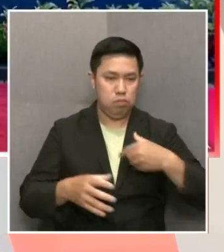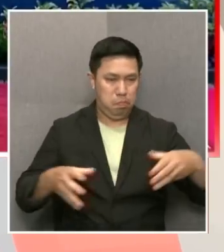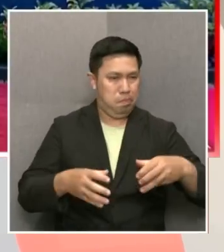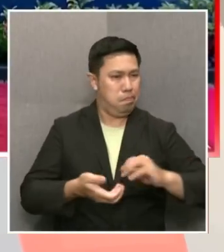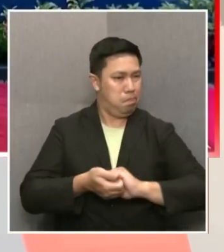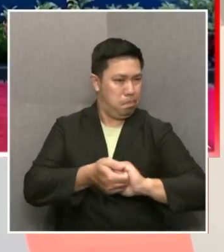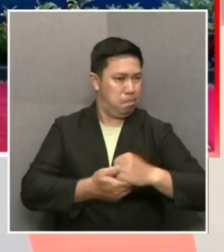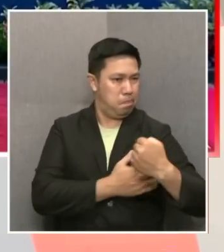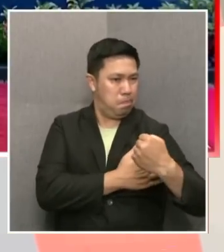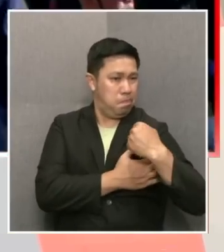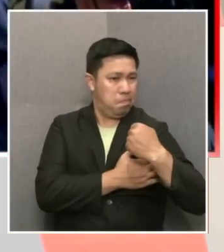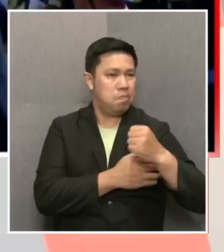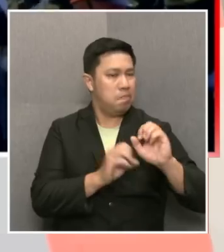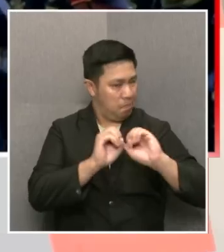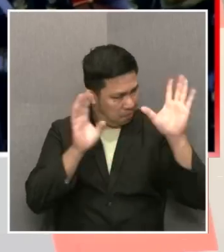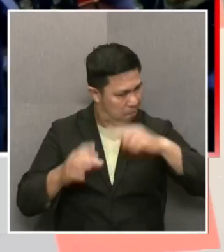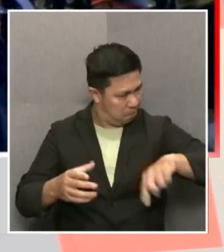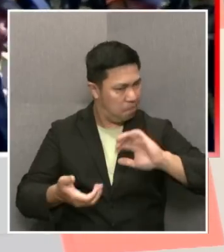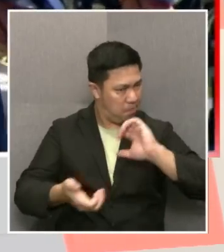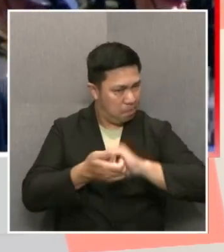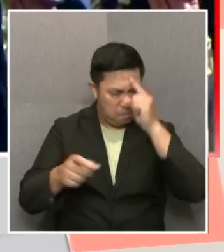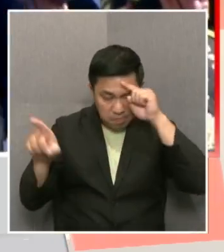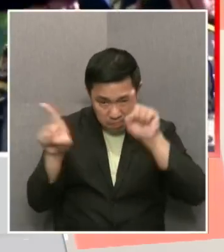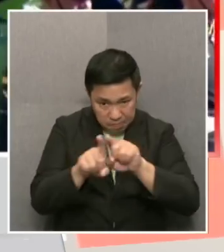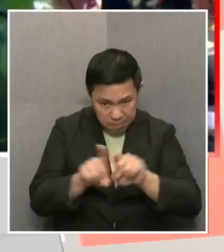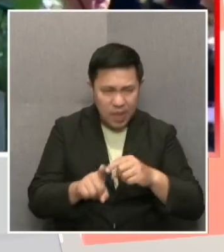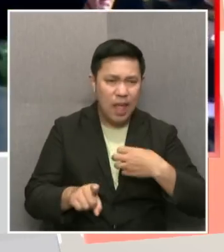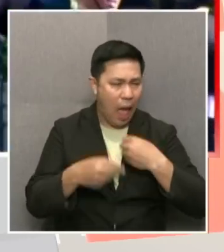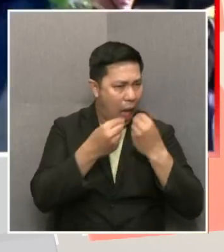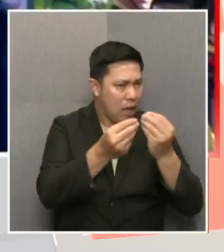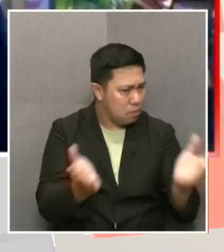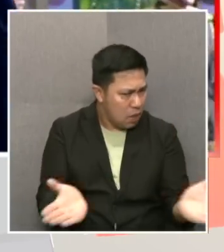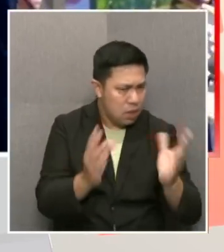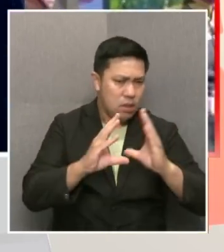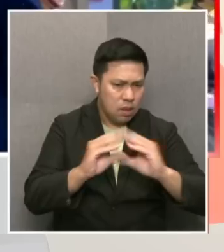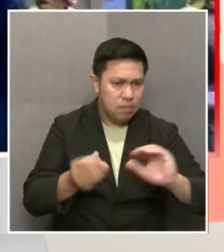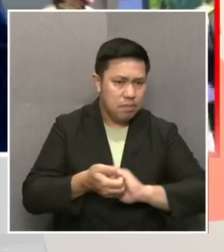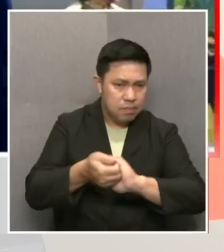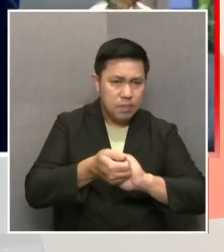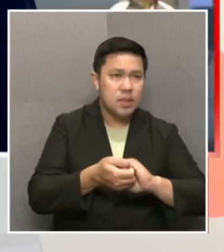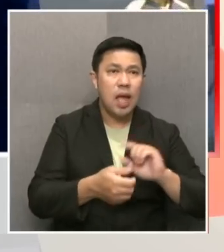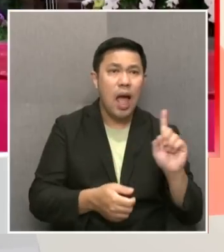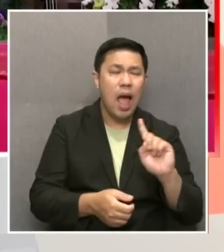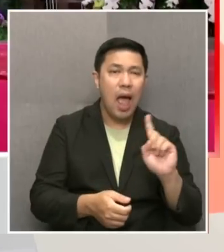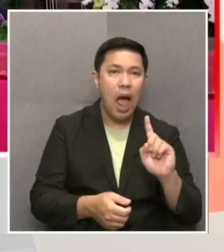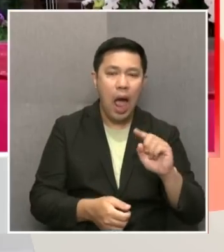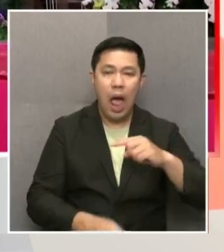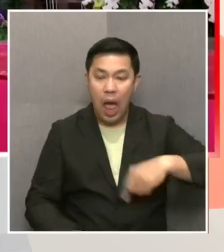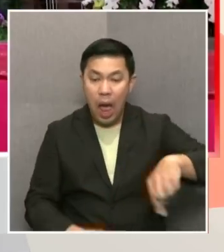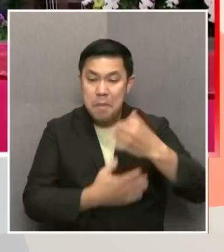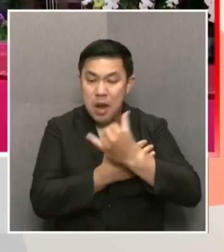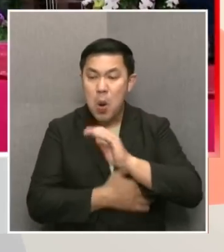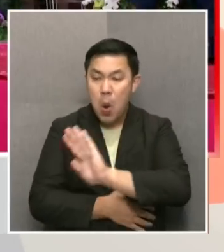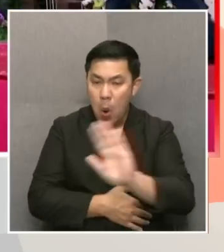เองนะครับชัดเจนในเรื่องเอกภาพแล้วก็ผลักดันให้เกิดสันติภาพในภูมิภาคของเราเริ่มต้นที่ในบ้านตัวเองของแต่ละประเทศ